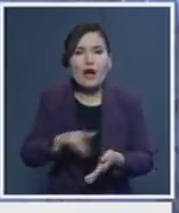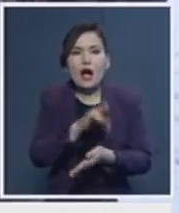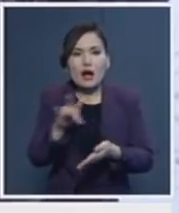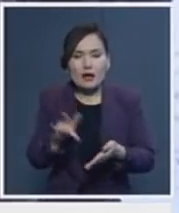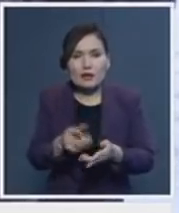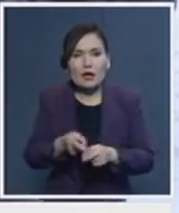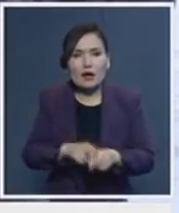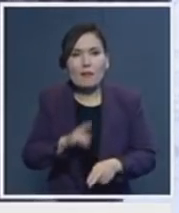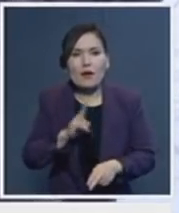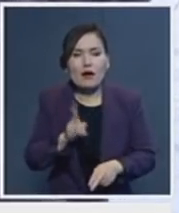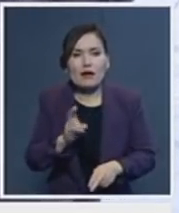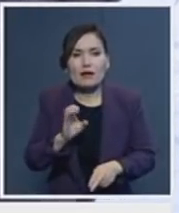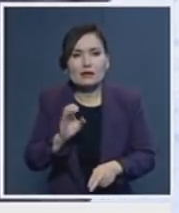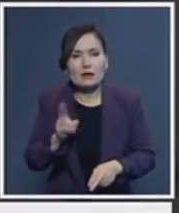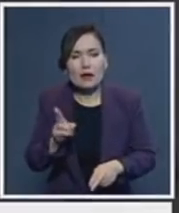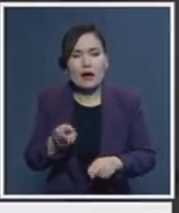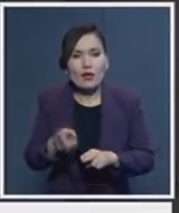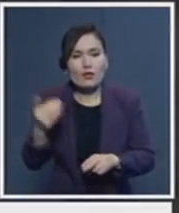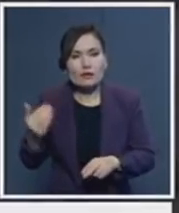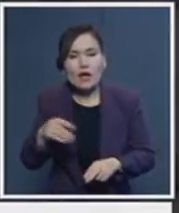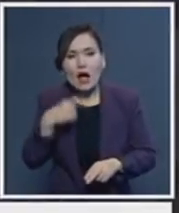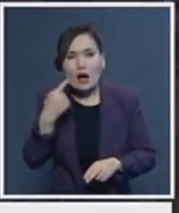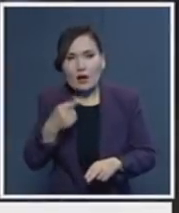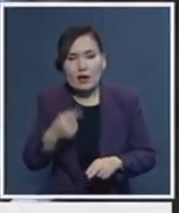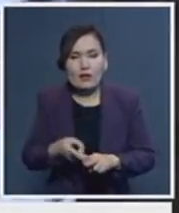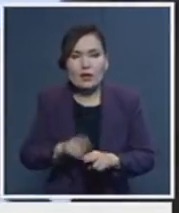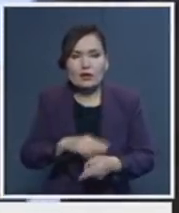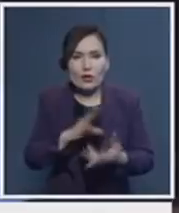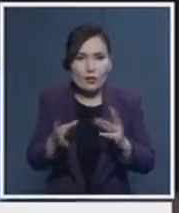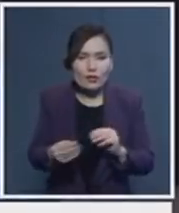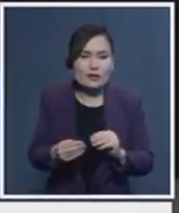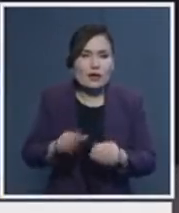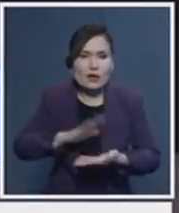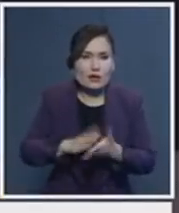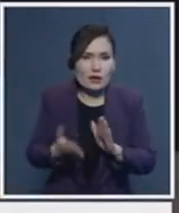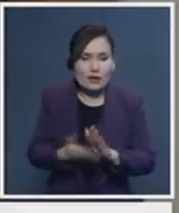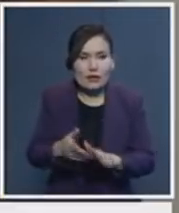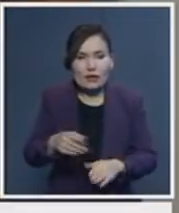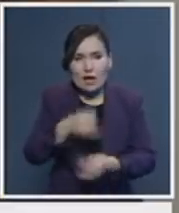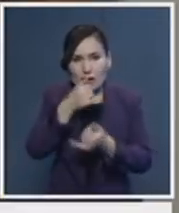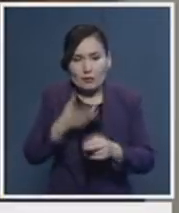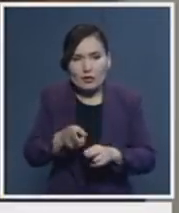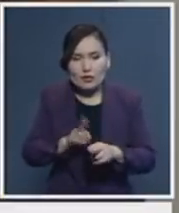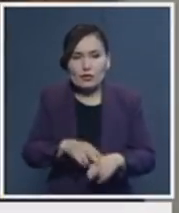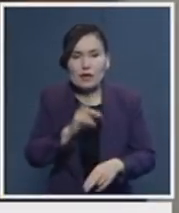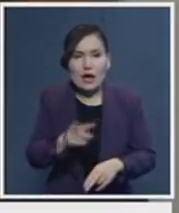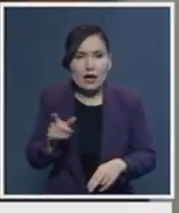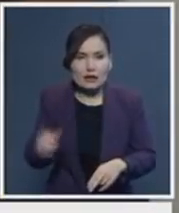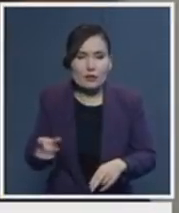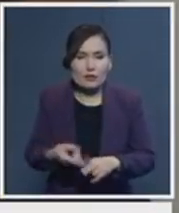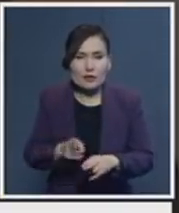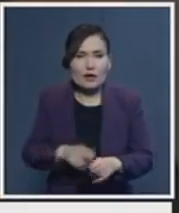коммуналдық шаруашылығы мамандары да жылу үшін қымбат төлеп қалтасы қағылған жұрттың шағымын енді естідік деп отыр. Міне бүгінгі әне айтып отыр,